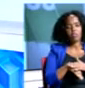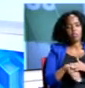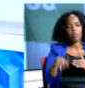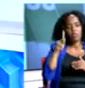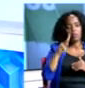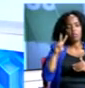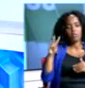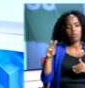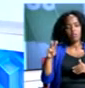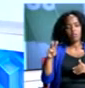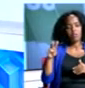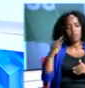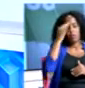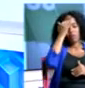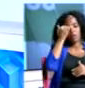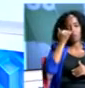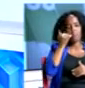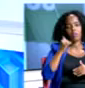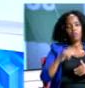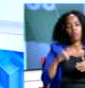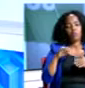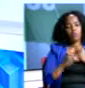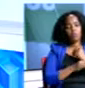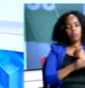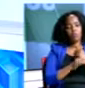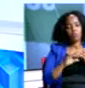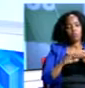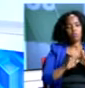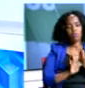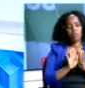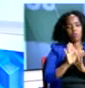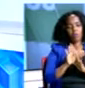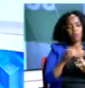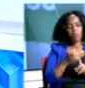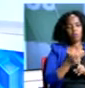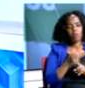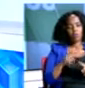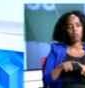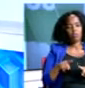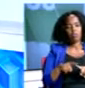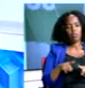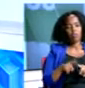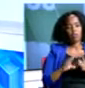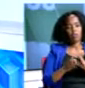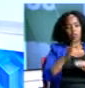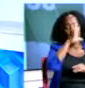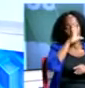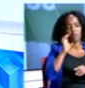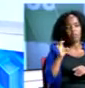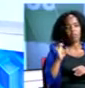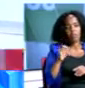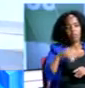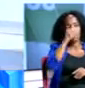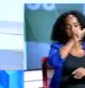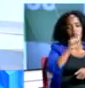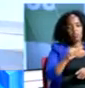puzzling jedhu warri adii maaliif biyyootni guddatan yeroo qabaman hin qabamnedha. Waa garaagaraatu jira. Biyya Afrikaa kun qilleensi